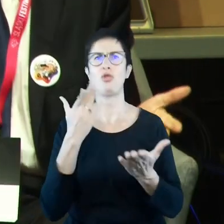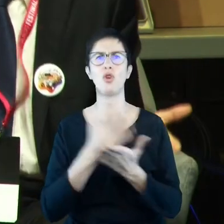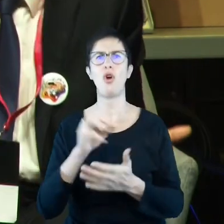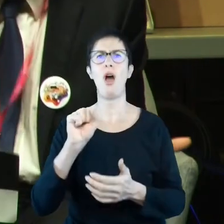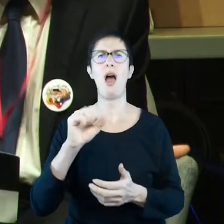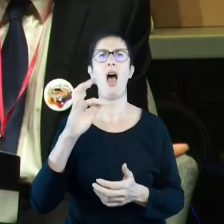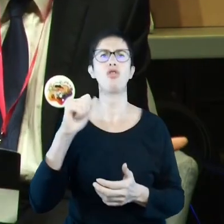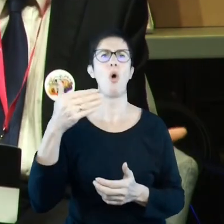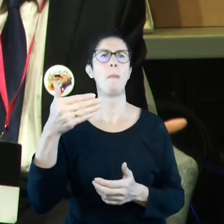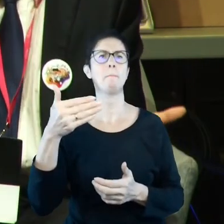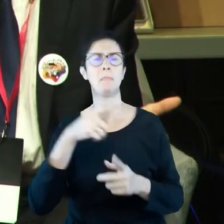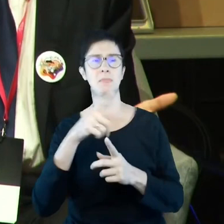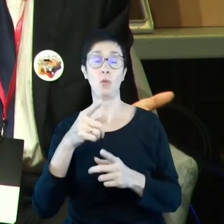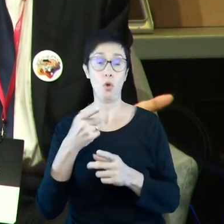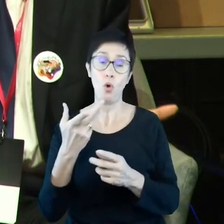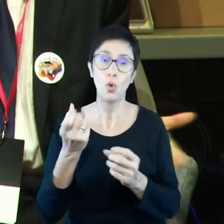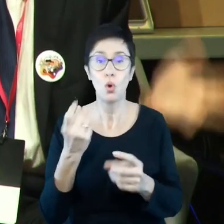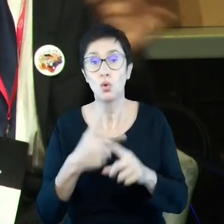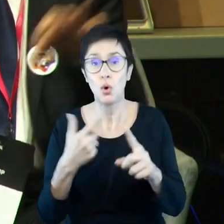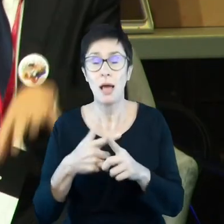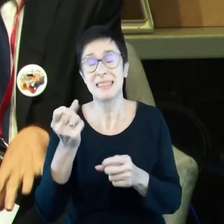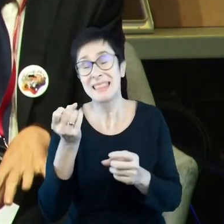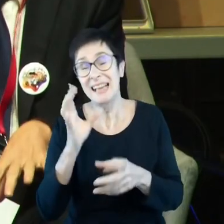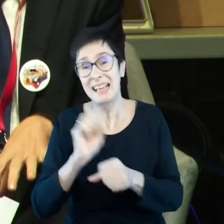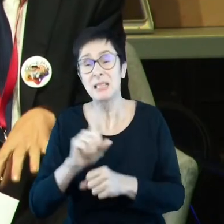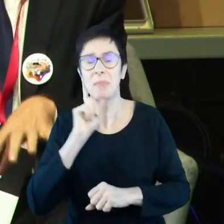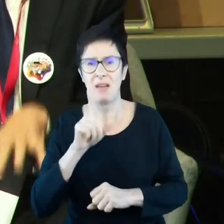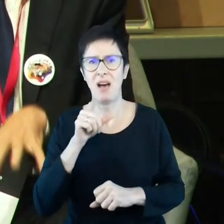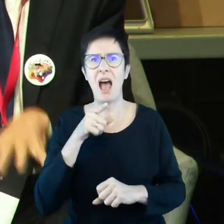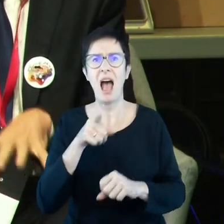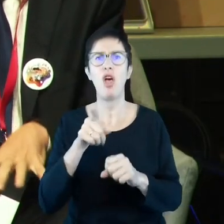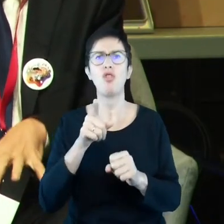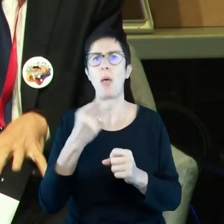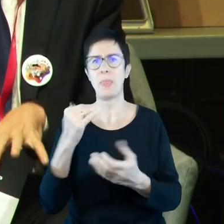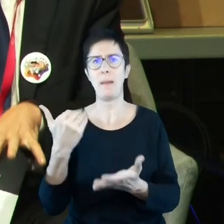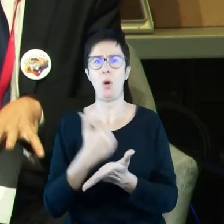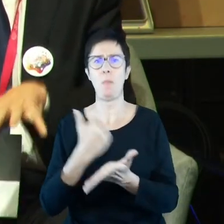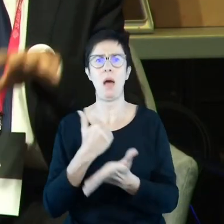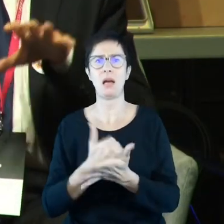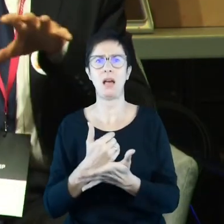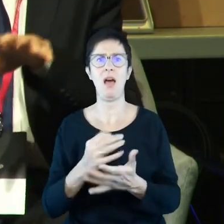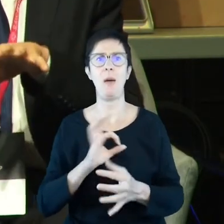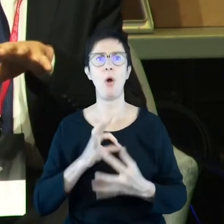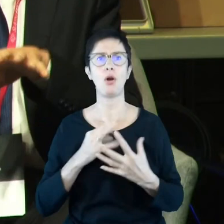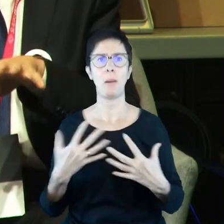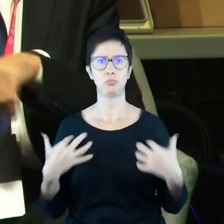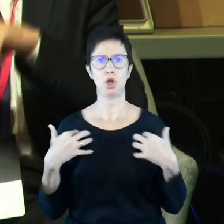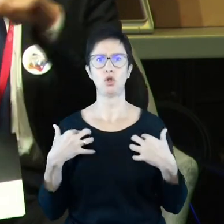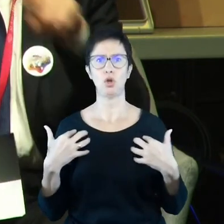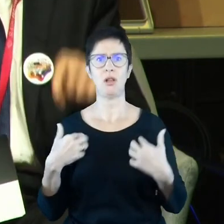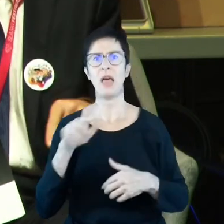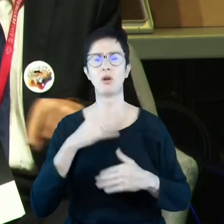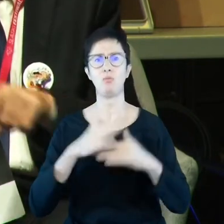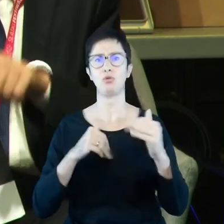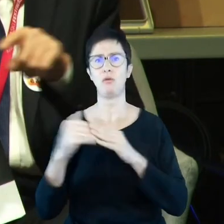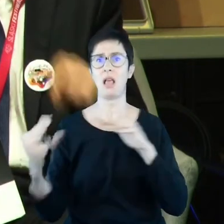co jest oczywistą prawdą, nie pomaga w naszym przetrwaniu i nie pomaga w naszym budowaniu relacji, które